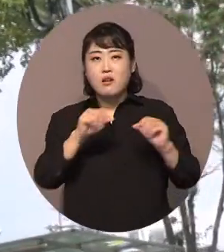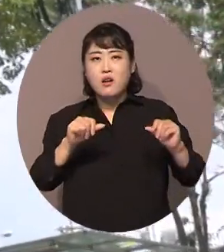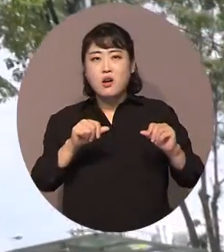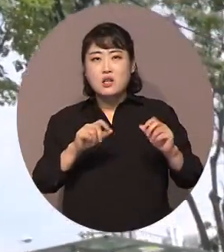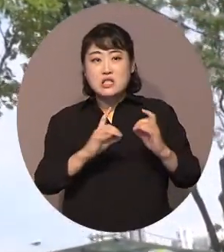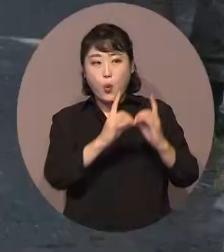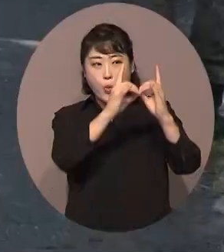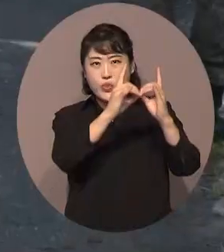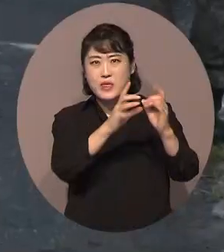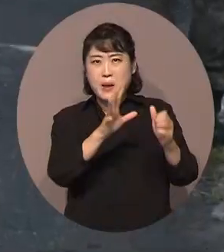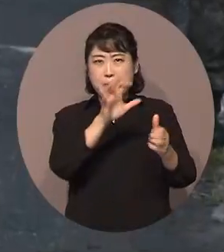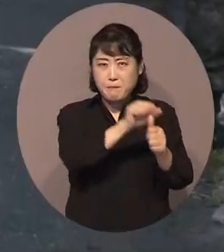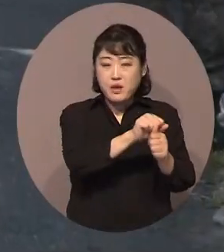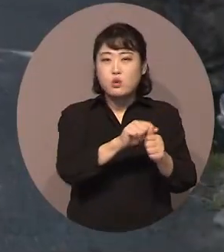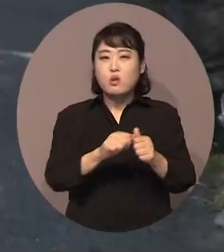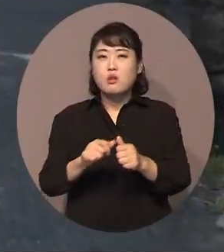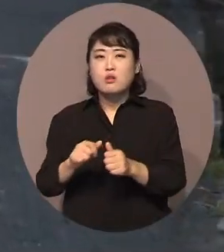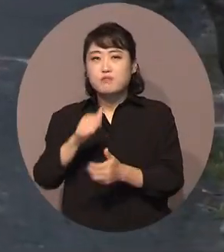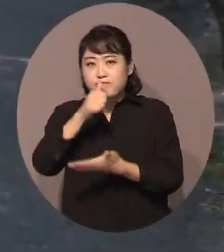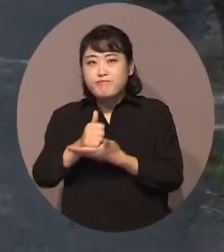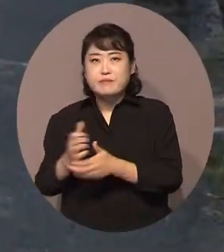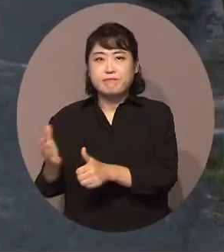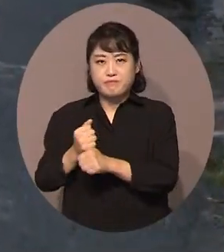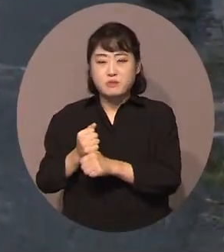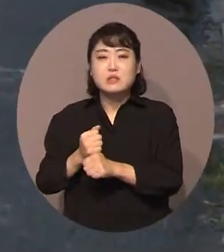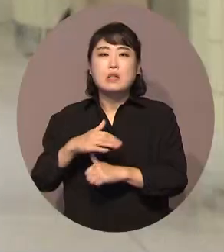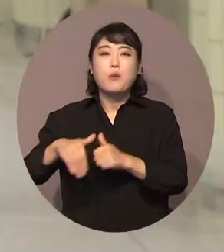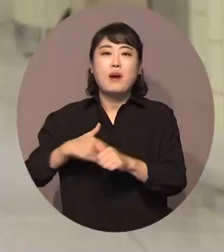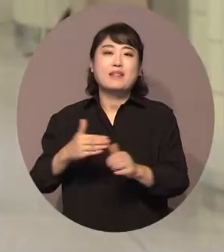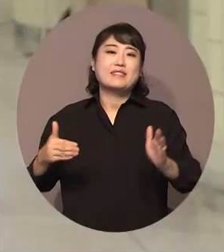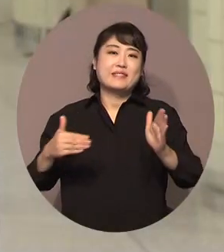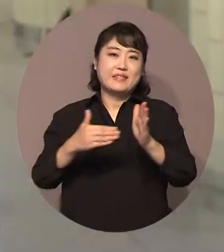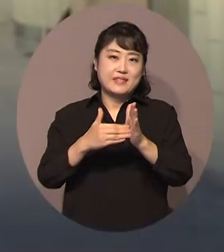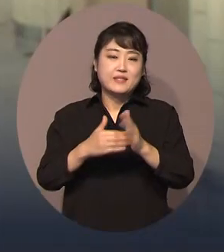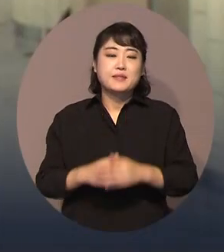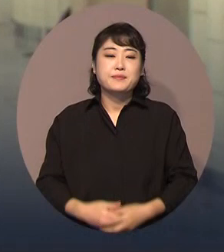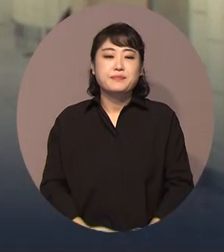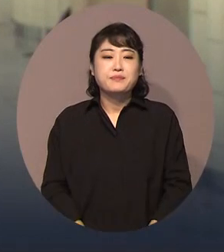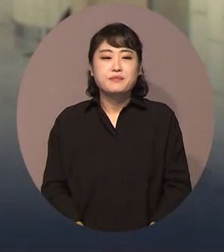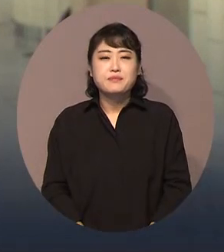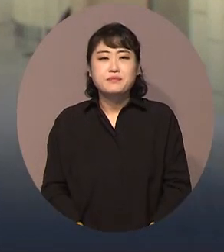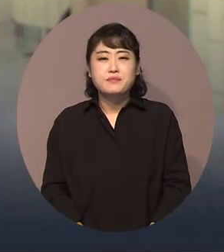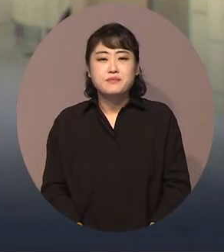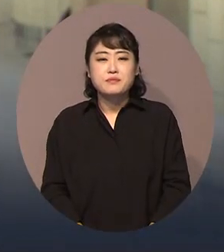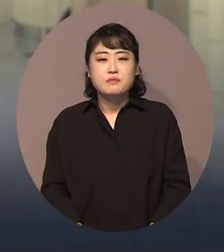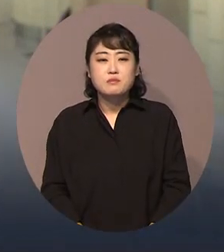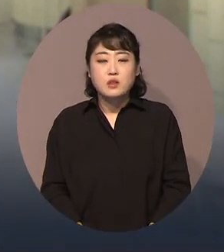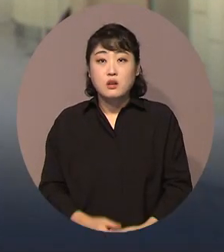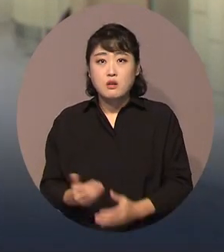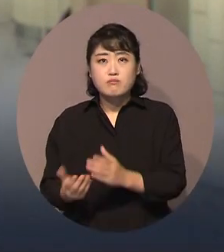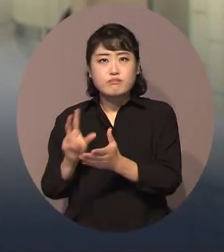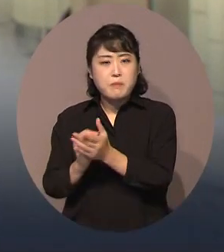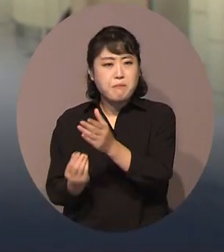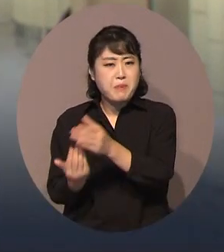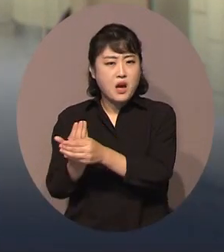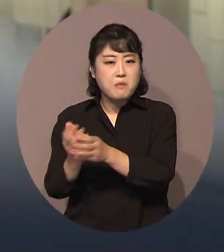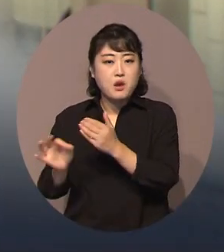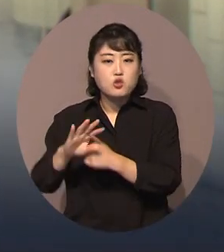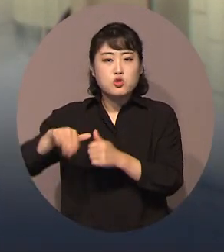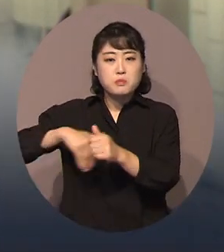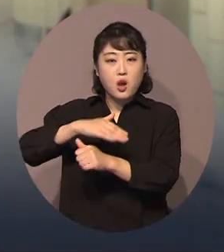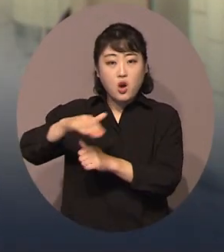테러범을 제압하면서 상황이 종료됩니다. 테러 같은 게 일어났을 때 주변의 사람들부터 빨리